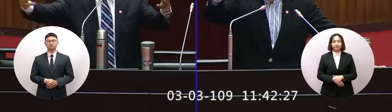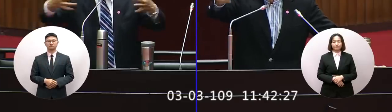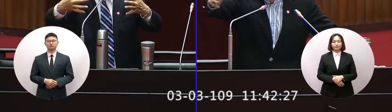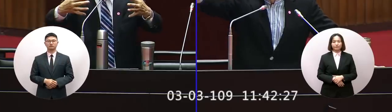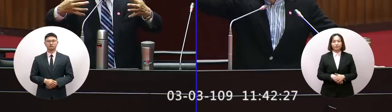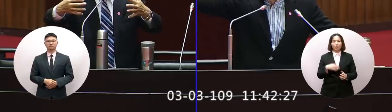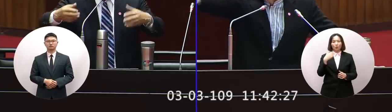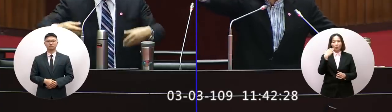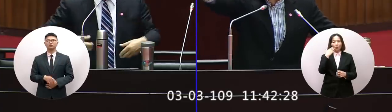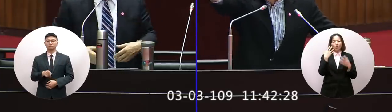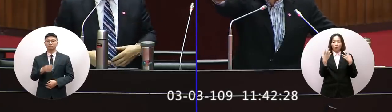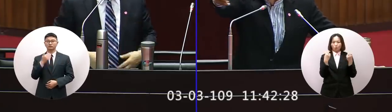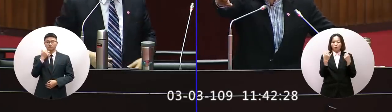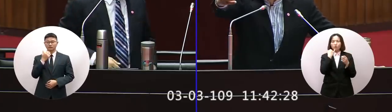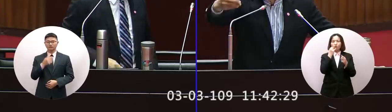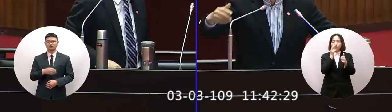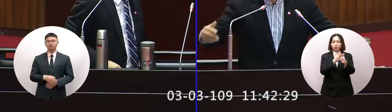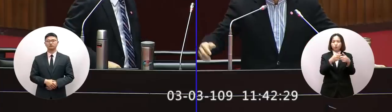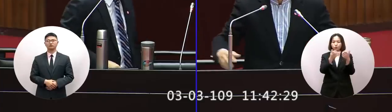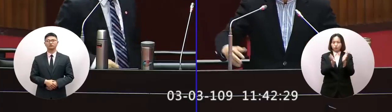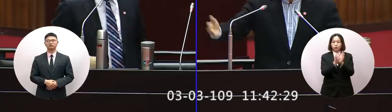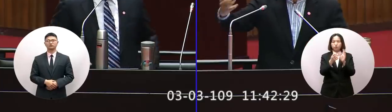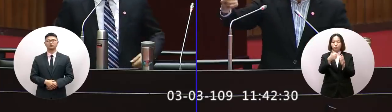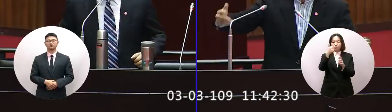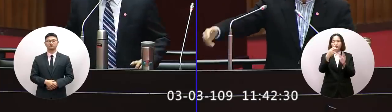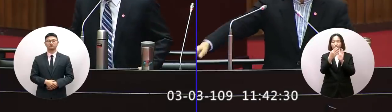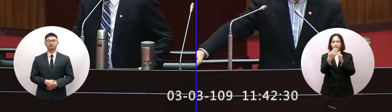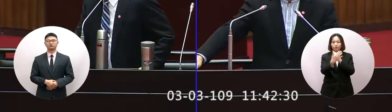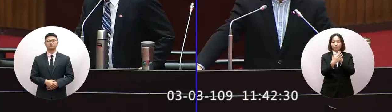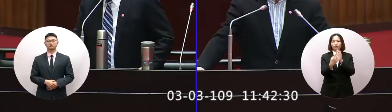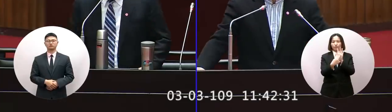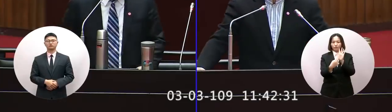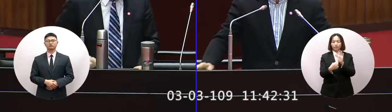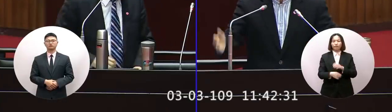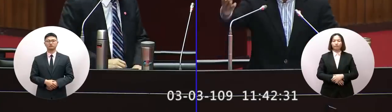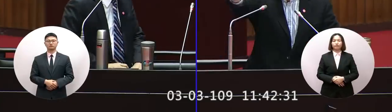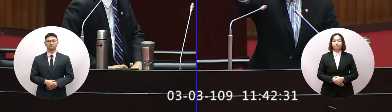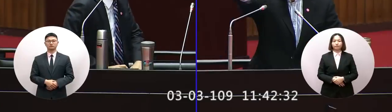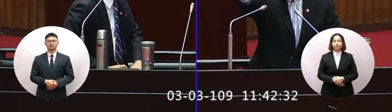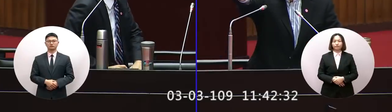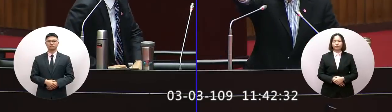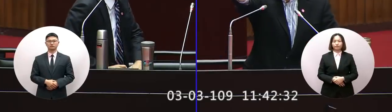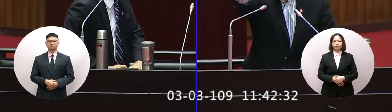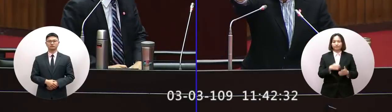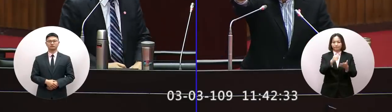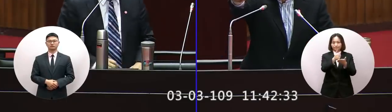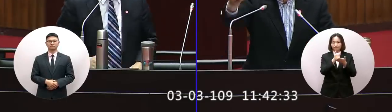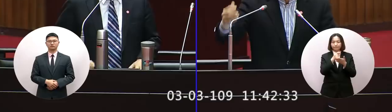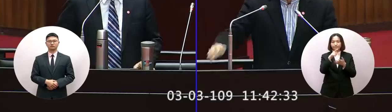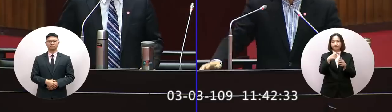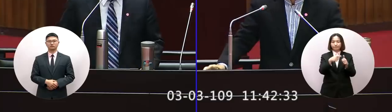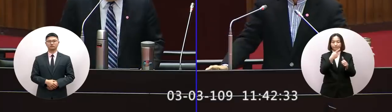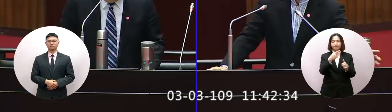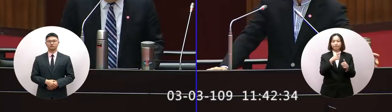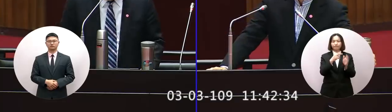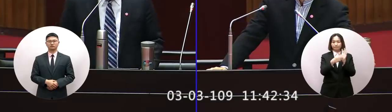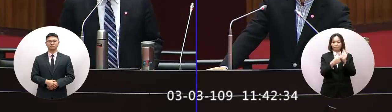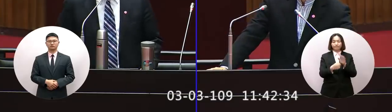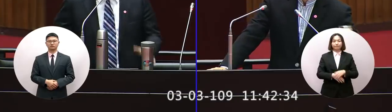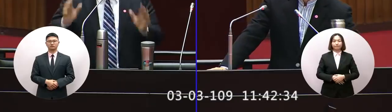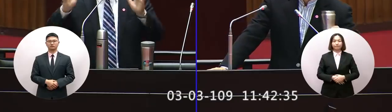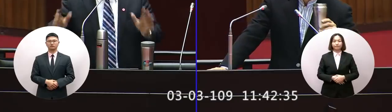部長的幫忙這樣可以部長幫忙這樣可以來你聽說你先說完全